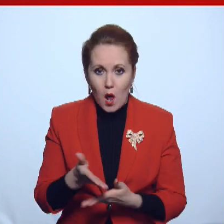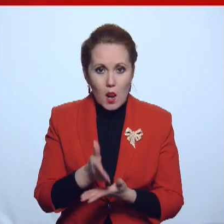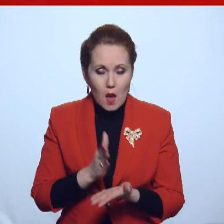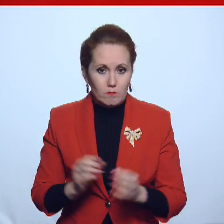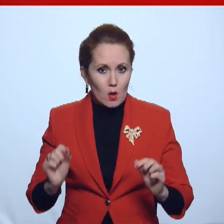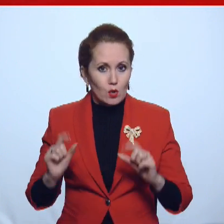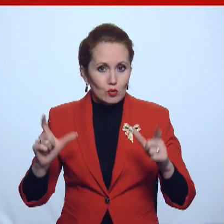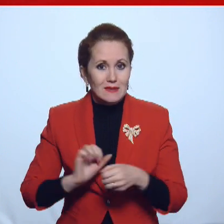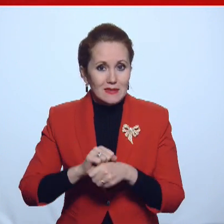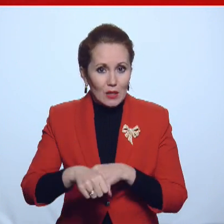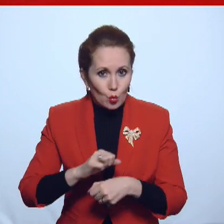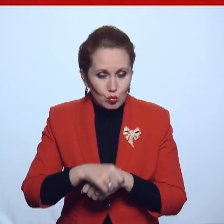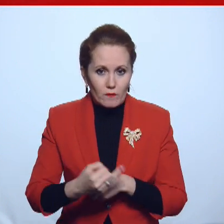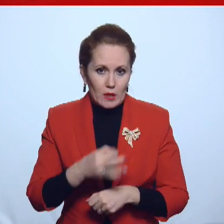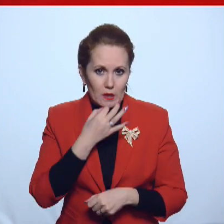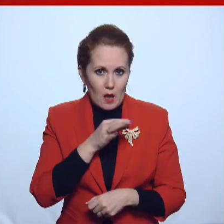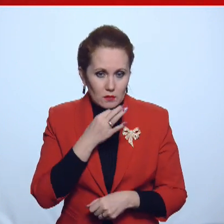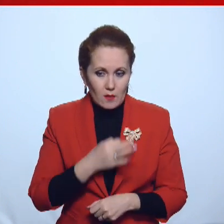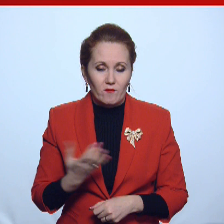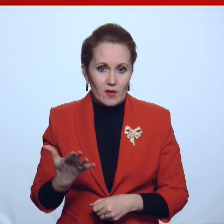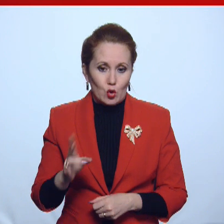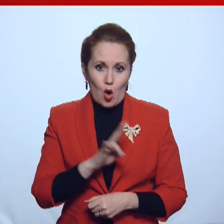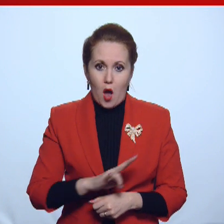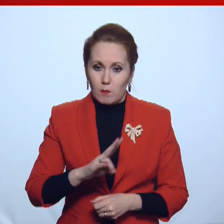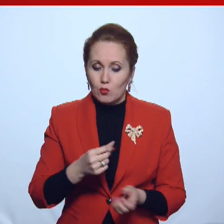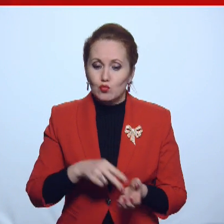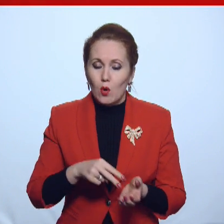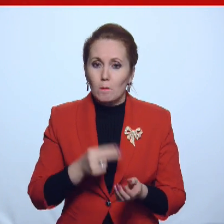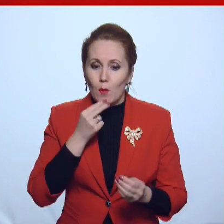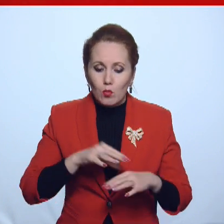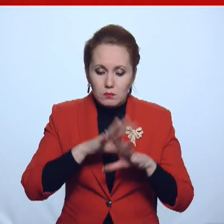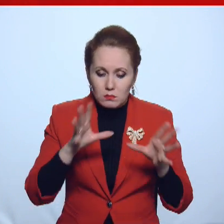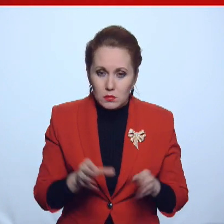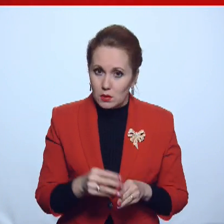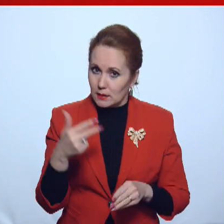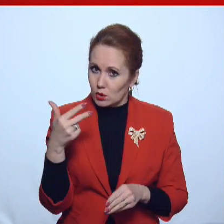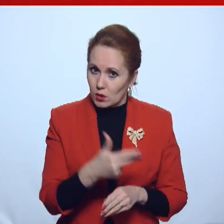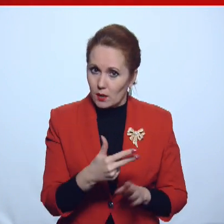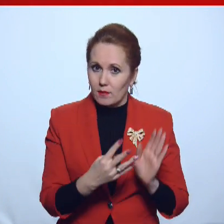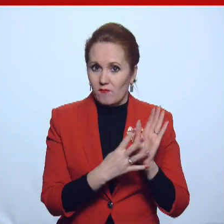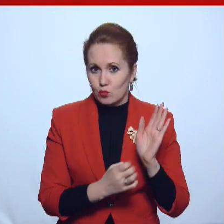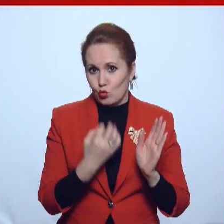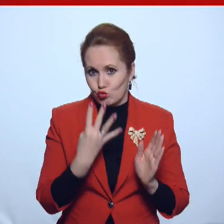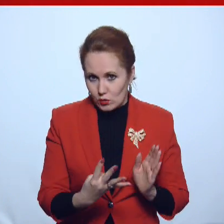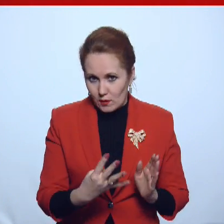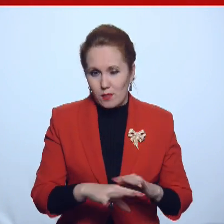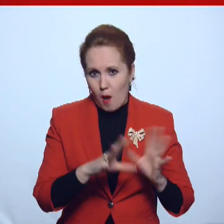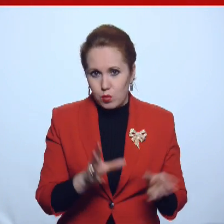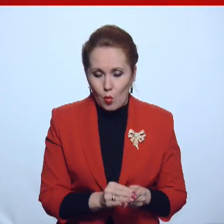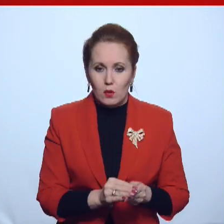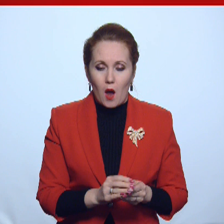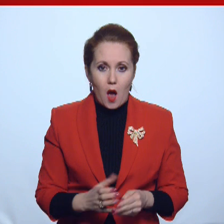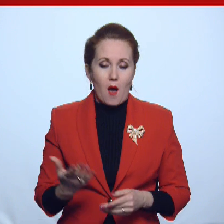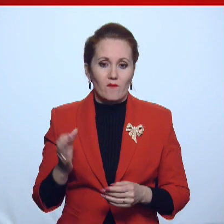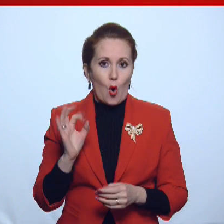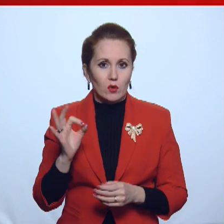и яйца. В ноябре стоимость минимального набора продуктов питания в Удмуртии составила 3904 рубля. В октябре этот набор был